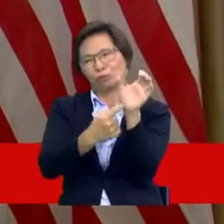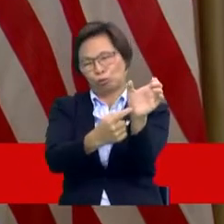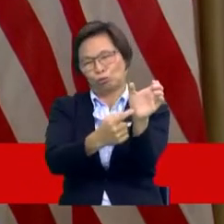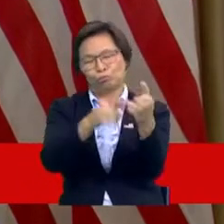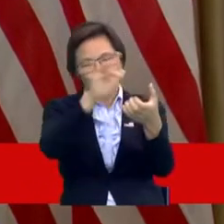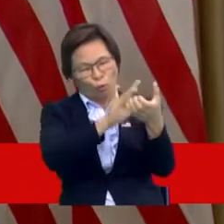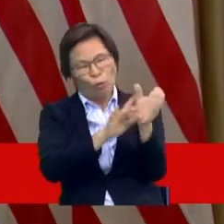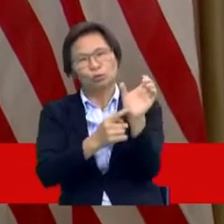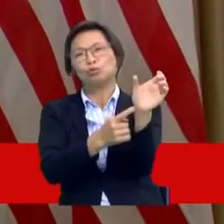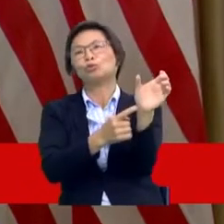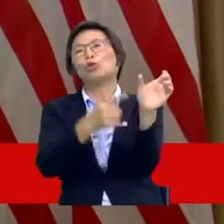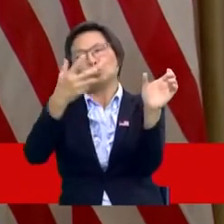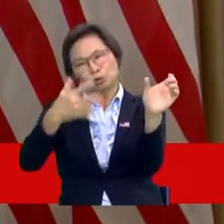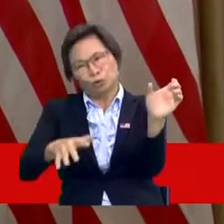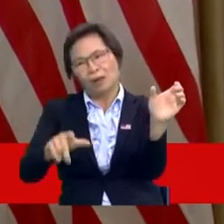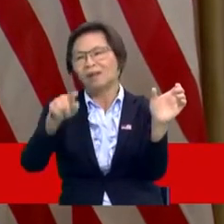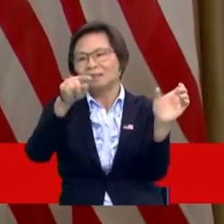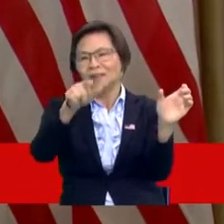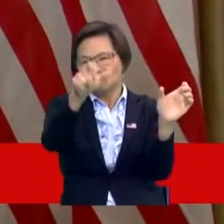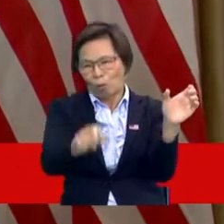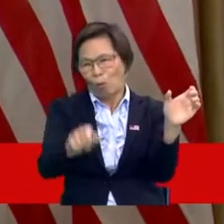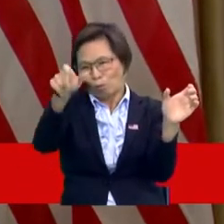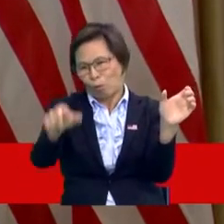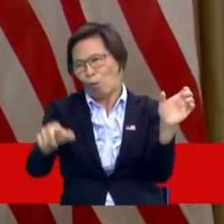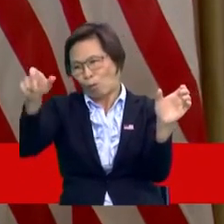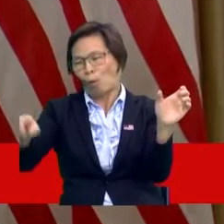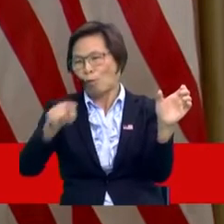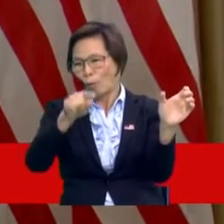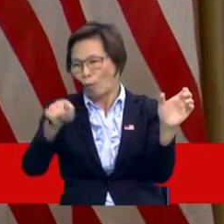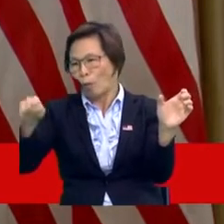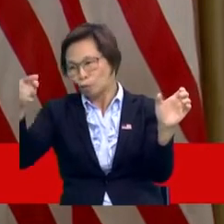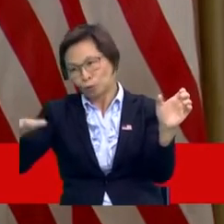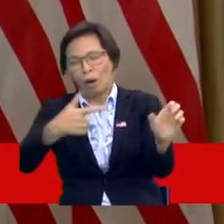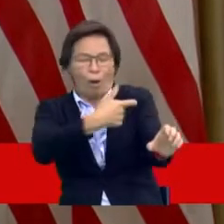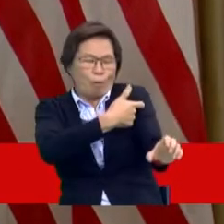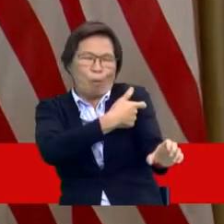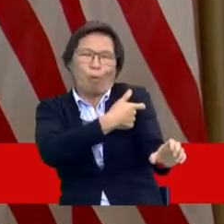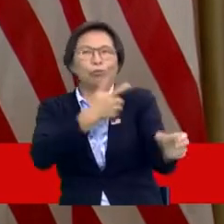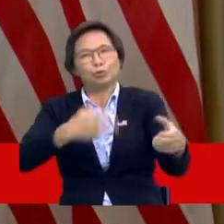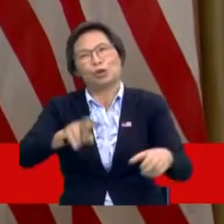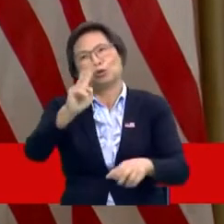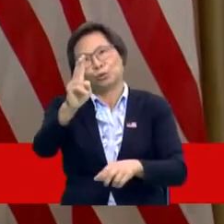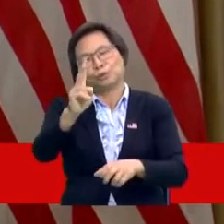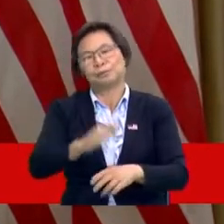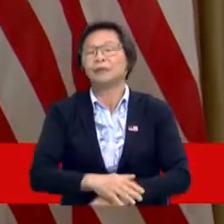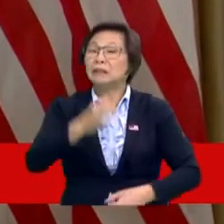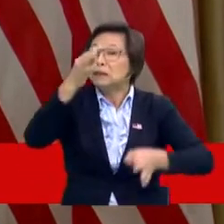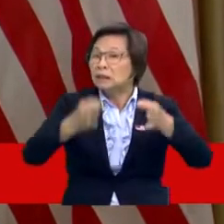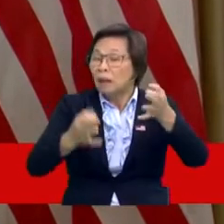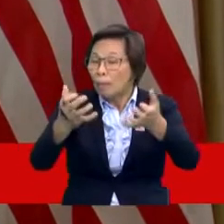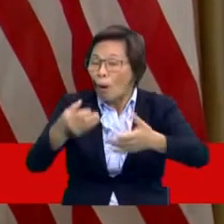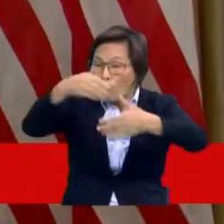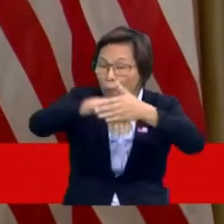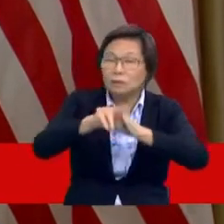yang menunjukkan bahwa individu tersebut telah menerima vaksinasi lengkap Hai sekiranya yang